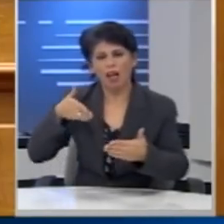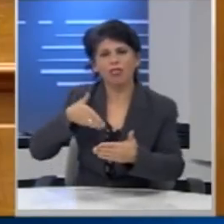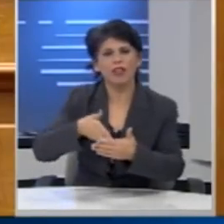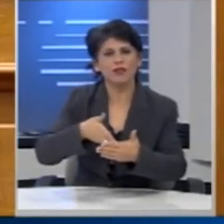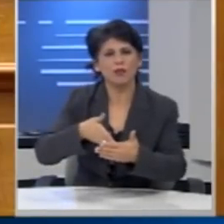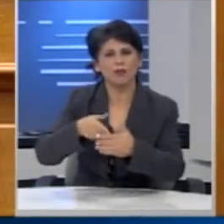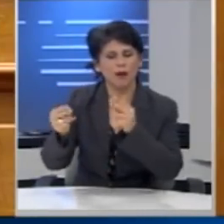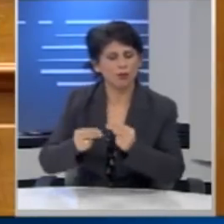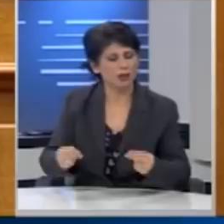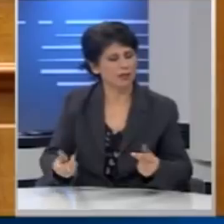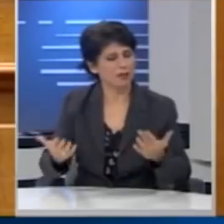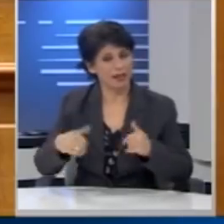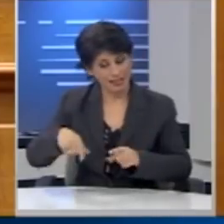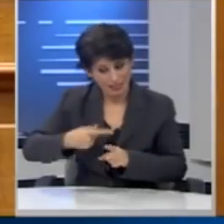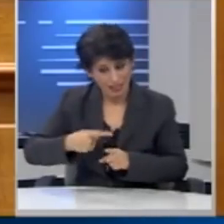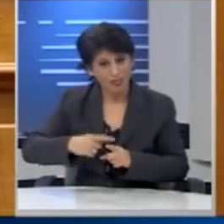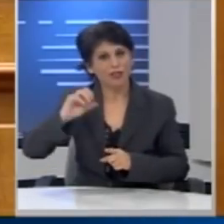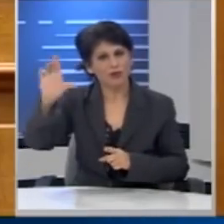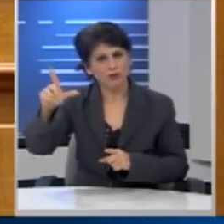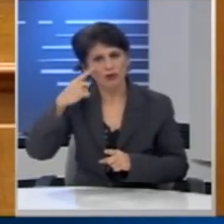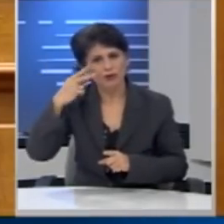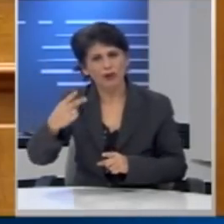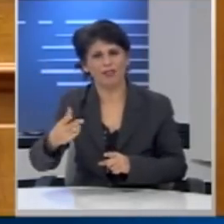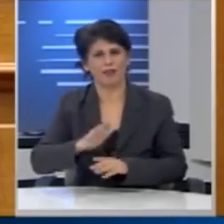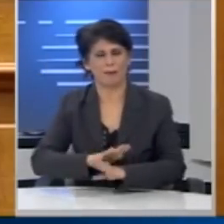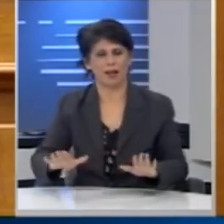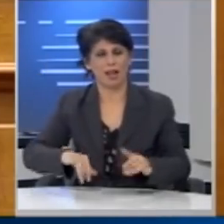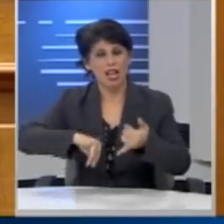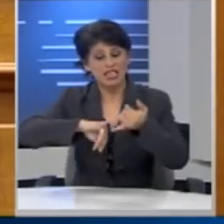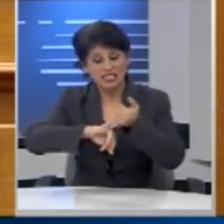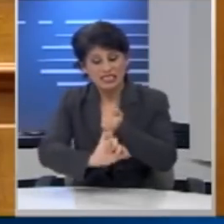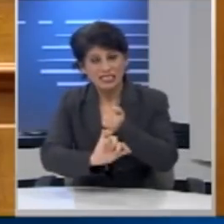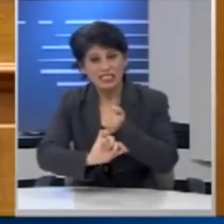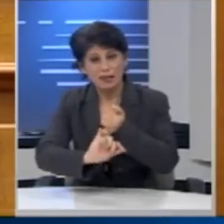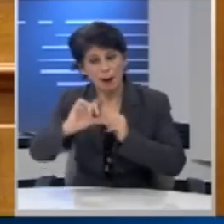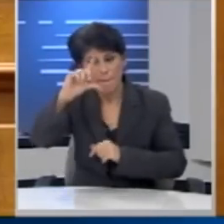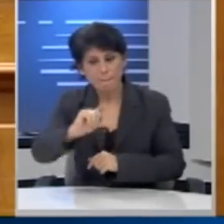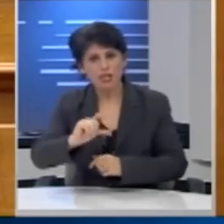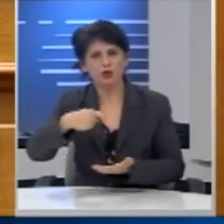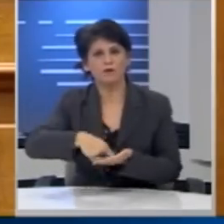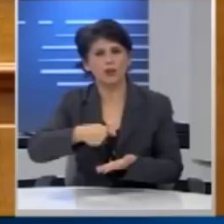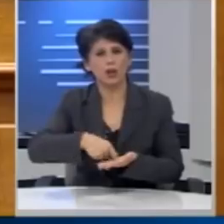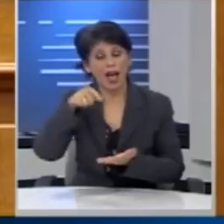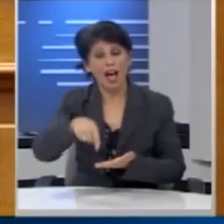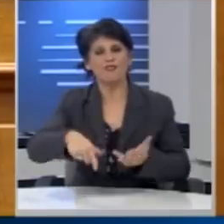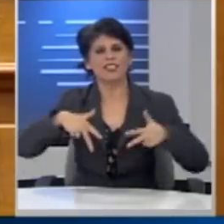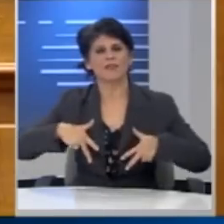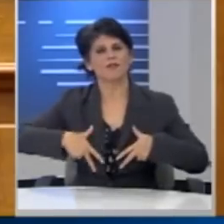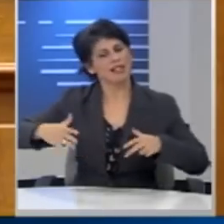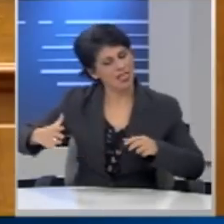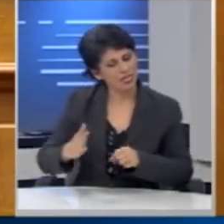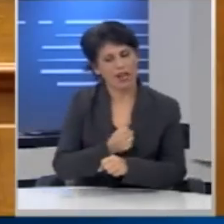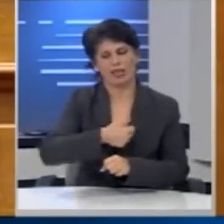αδιέξοδες. Και στην Ελλάδα και στο εξωτερικό. Το στίχημα της μείωσης της φορολογίας αυτή η κυβέρνηση θα